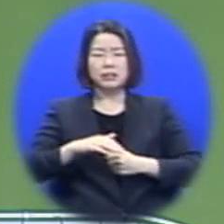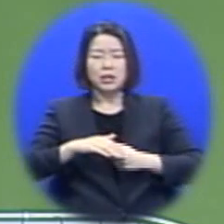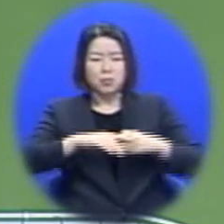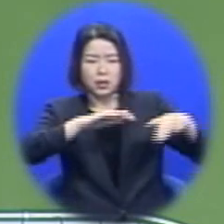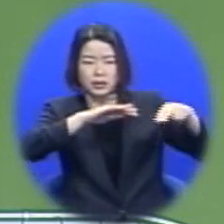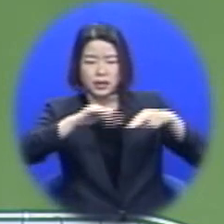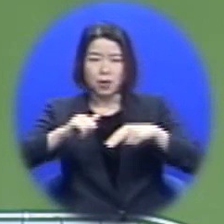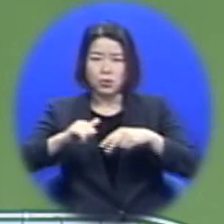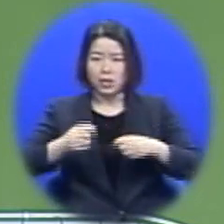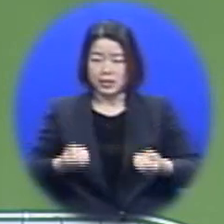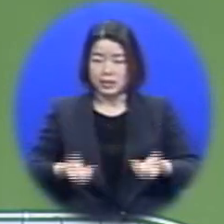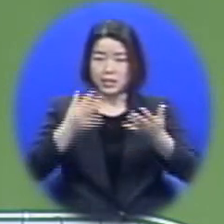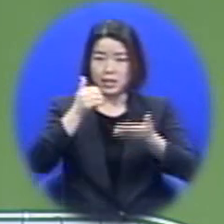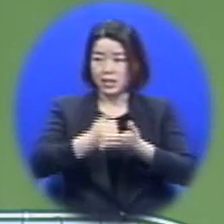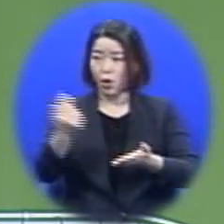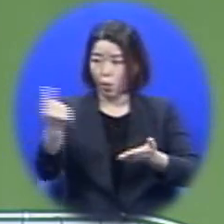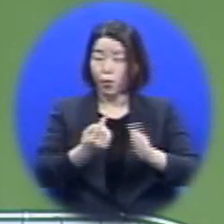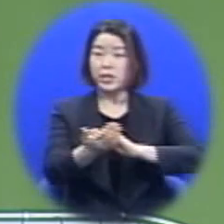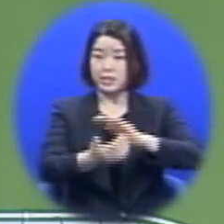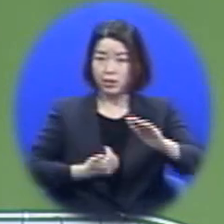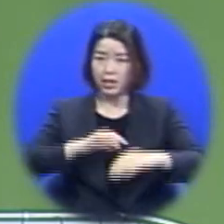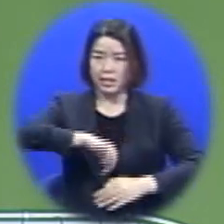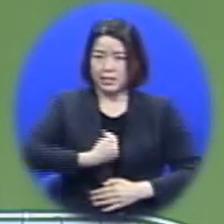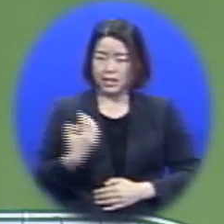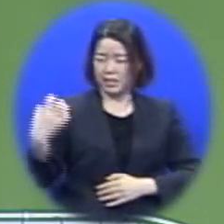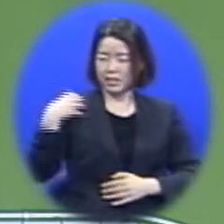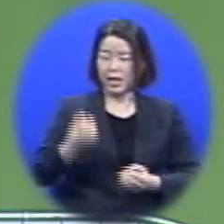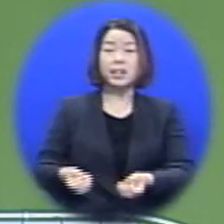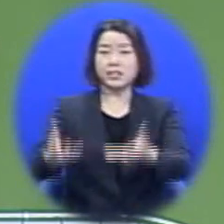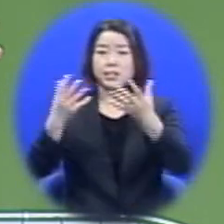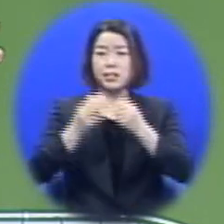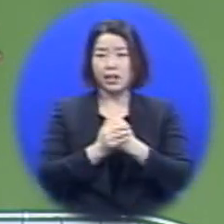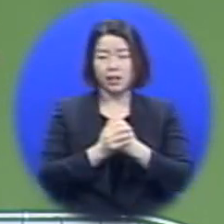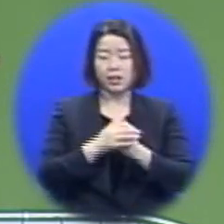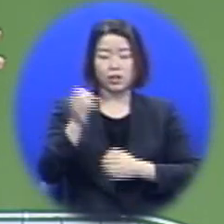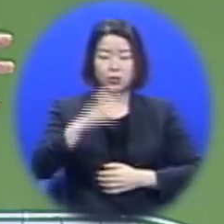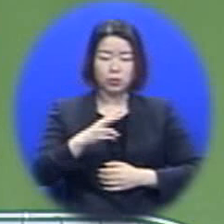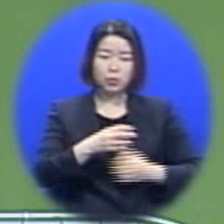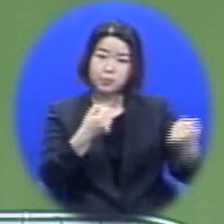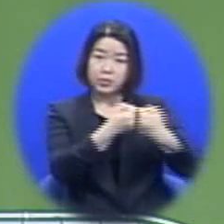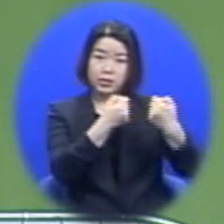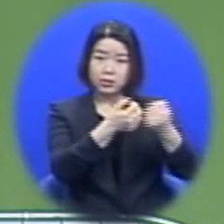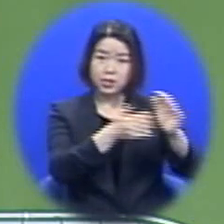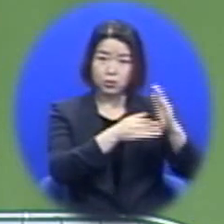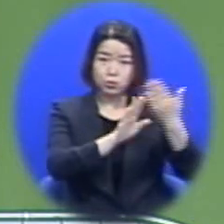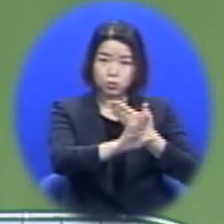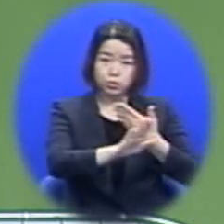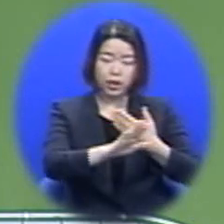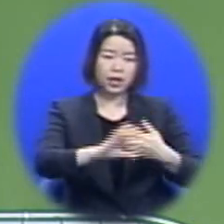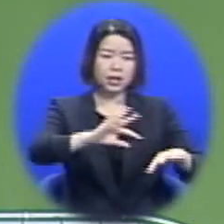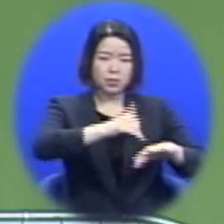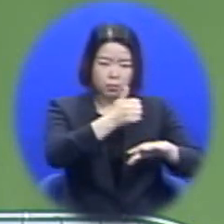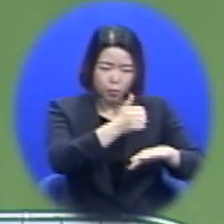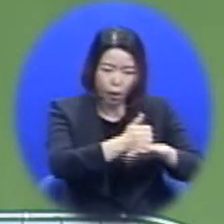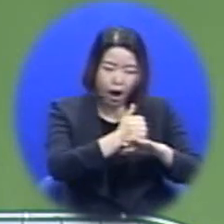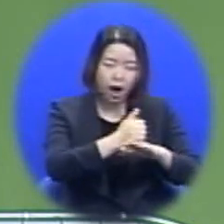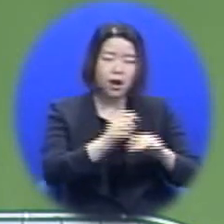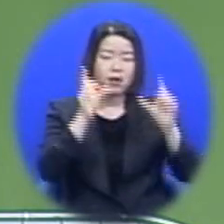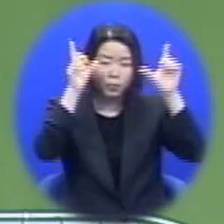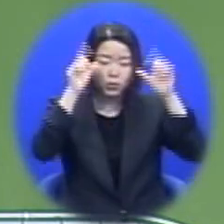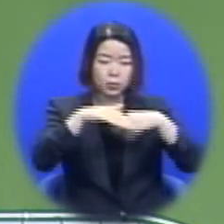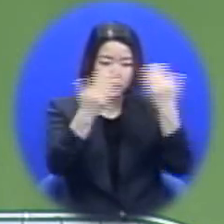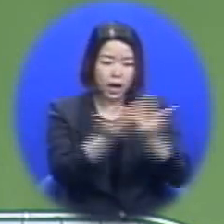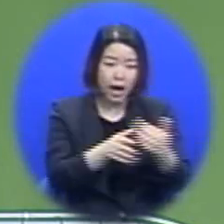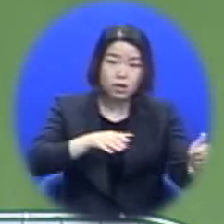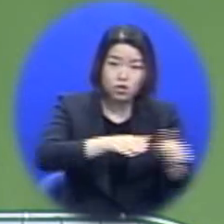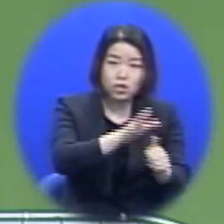죄. 아말렉을 다 진멸하라 그랬는데 살찐 송아지 양떼들 끌고 온 죄. 그게